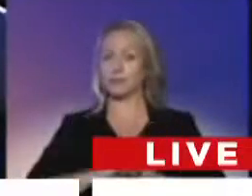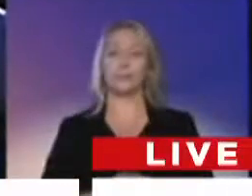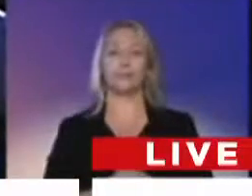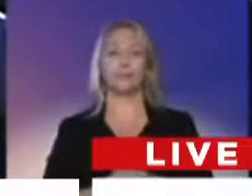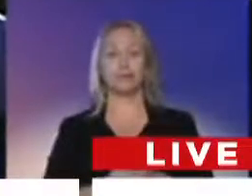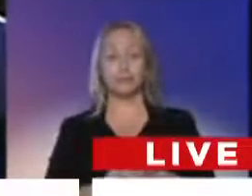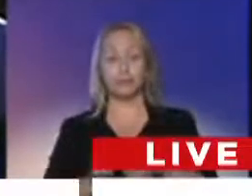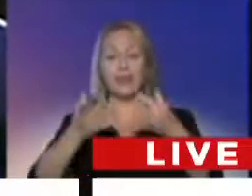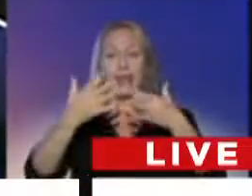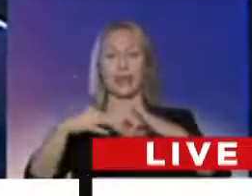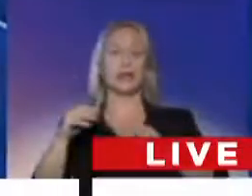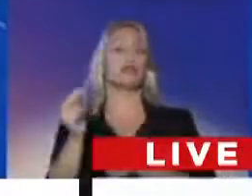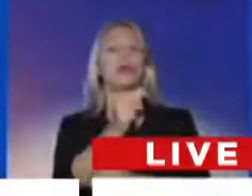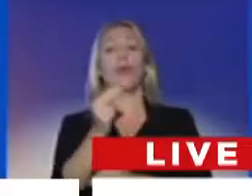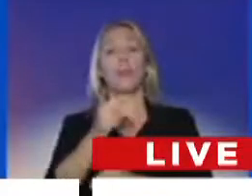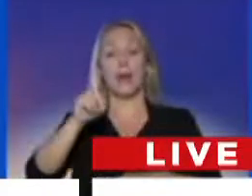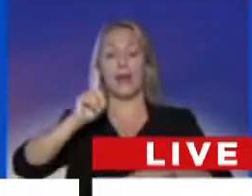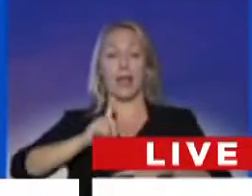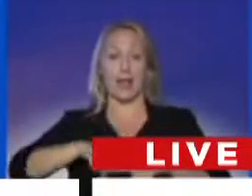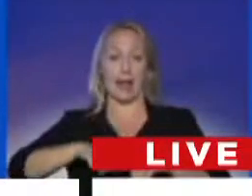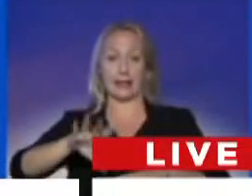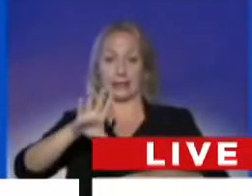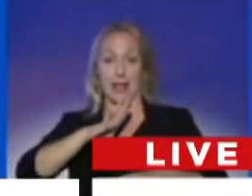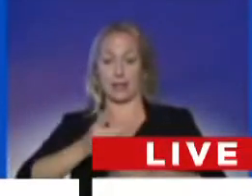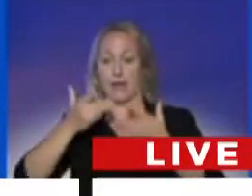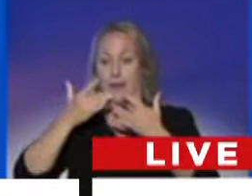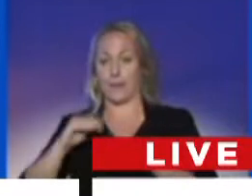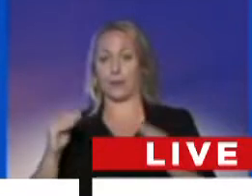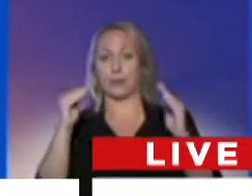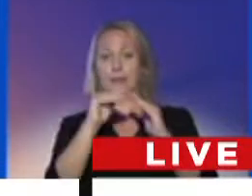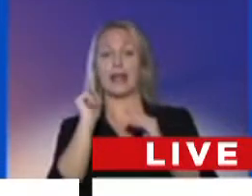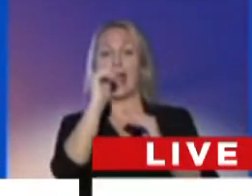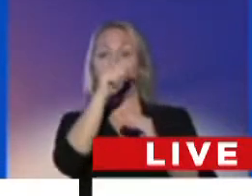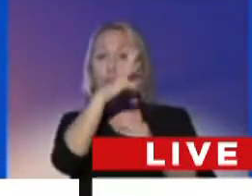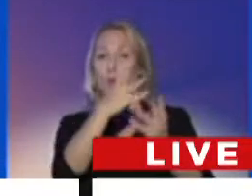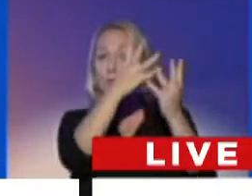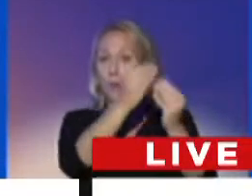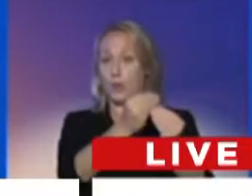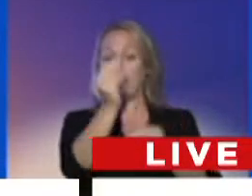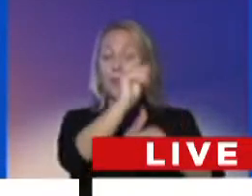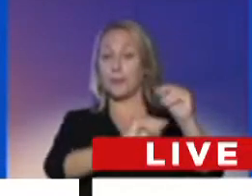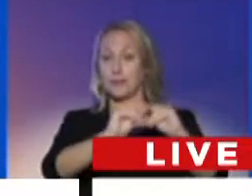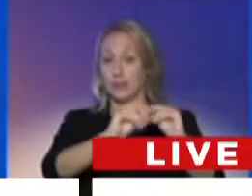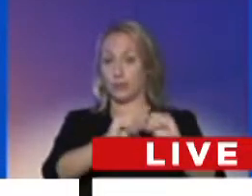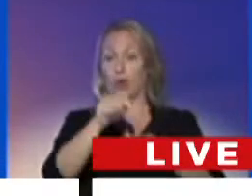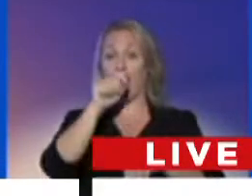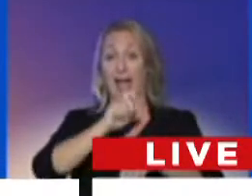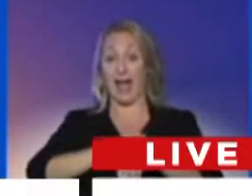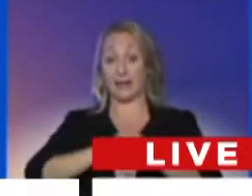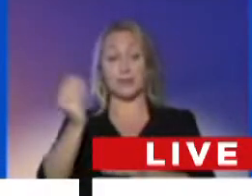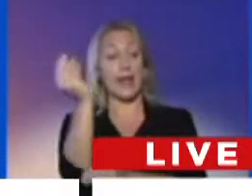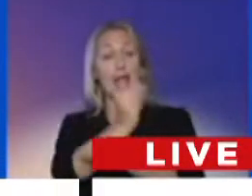Να ξεκινήσω με το τελευταίο, κύριε Άμπραμ. Θέλω να είμαι απολύτως ξεκάθαρος ότι δεν δίνουμε κάποιο πρόσθετο